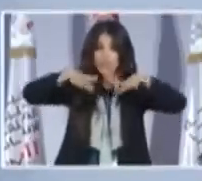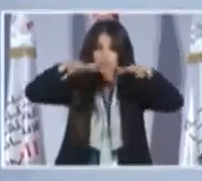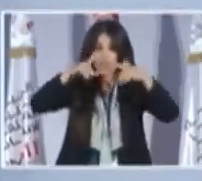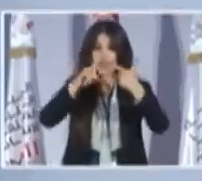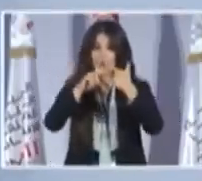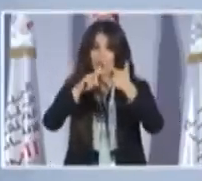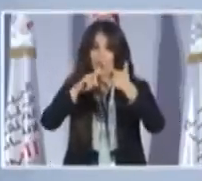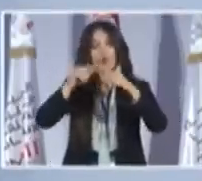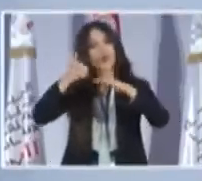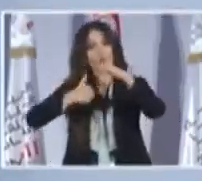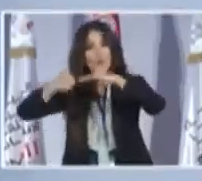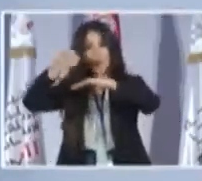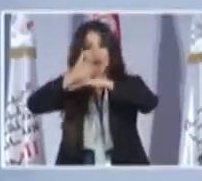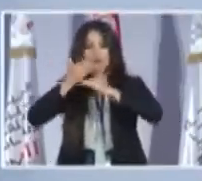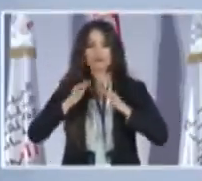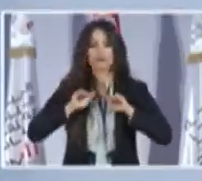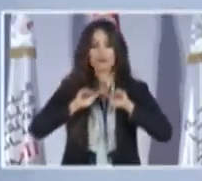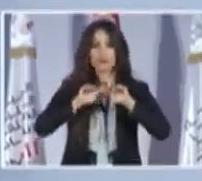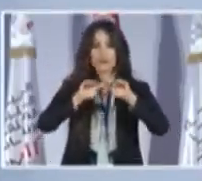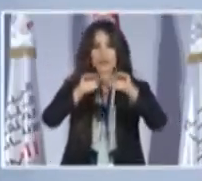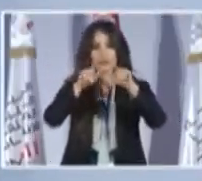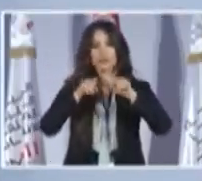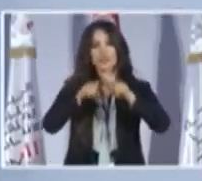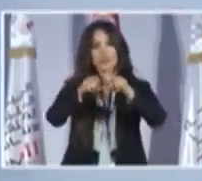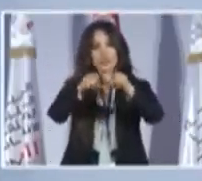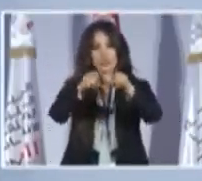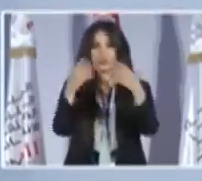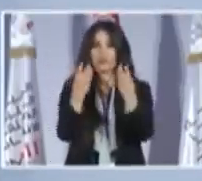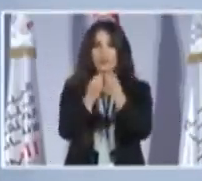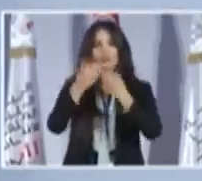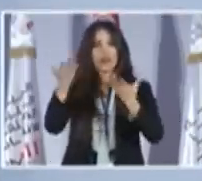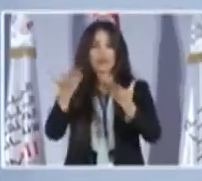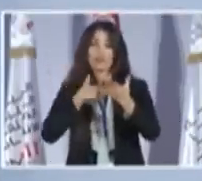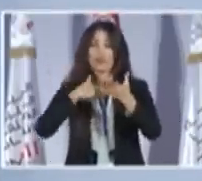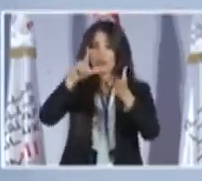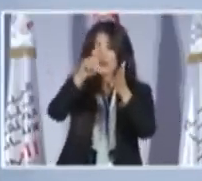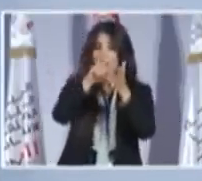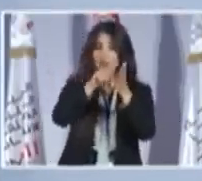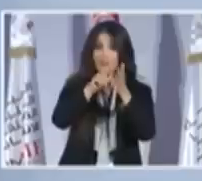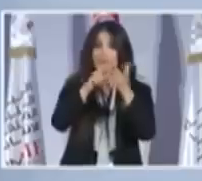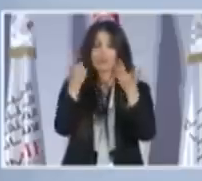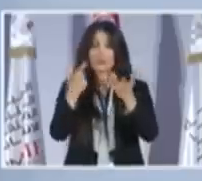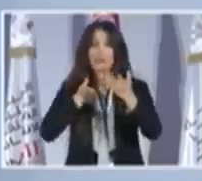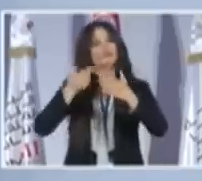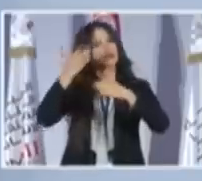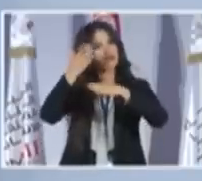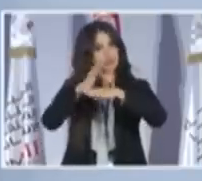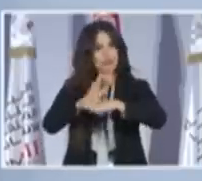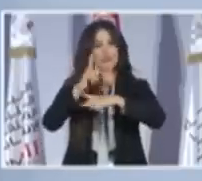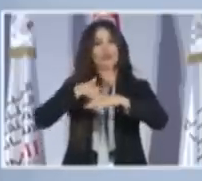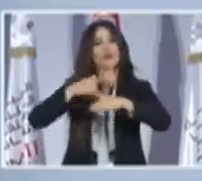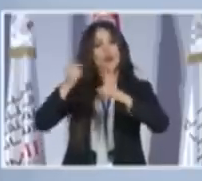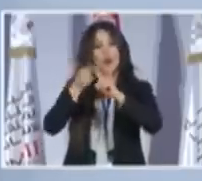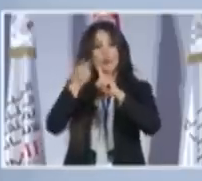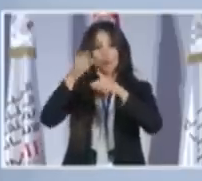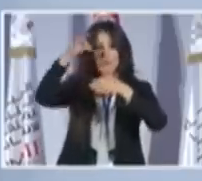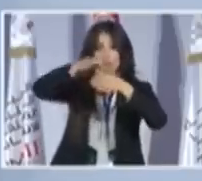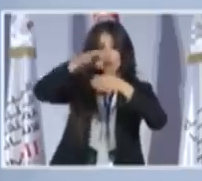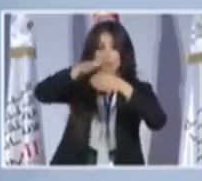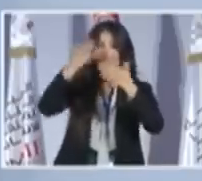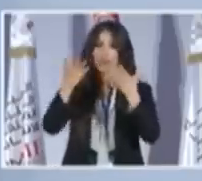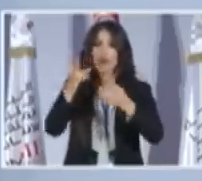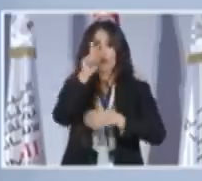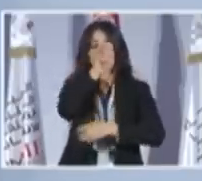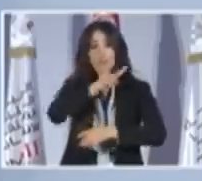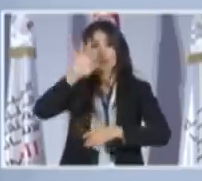لماذا التزامن لانه نحن في وضعيه قانونيه تفرض على اجراء هذه الانتخابات في ظرف خمسطاشر يوم